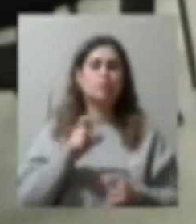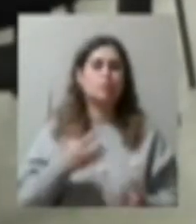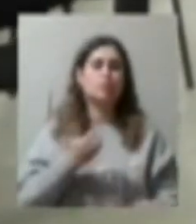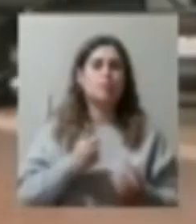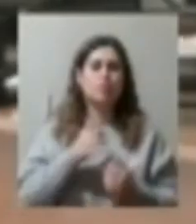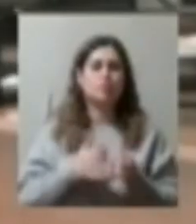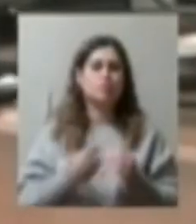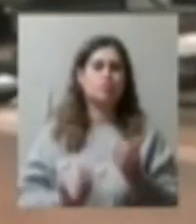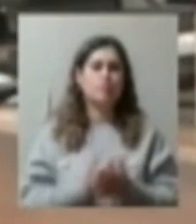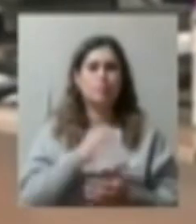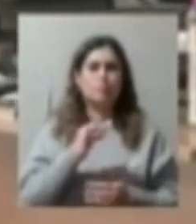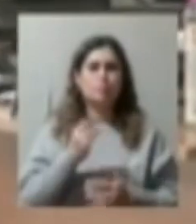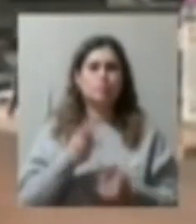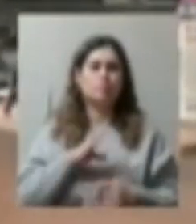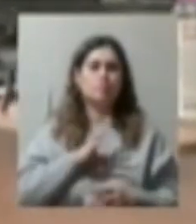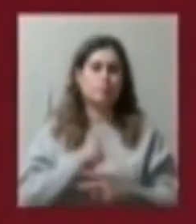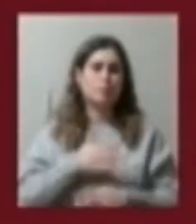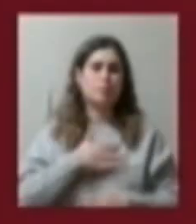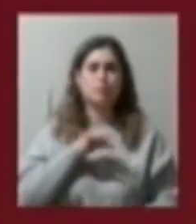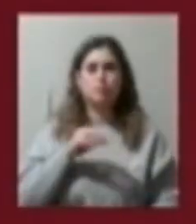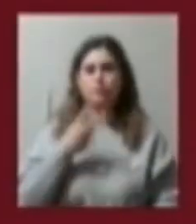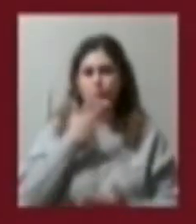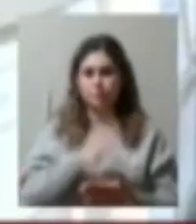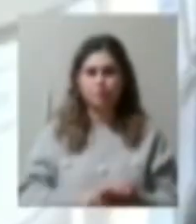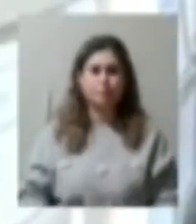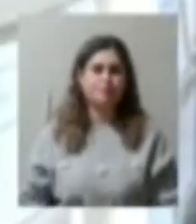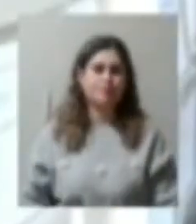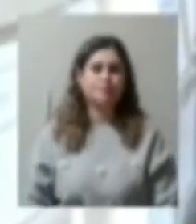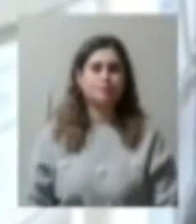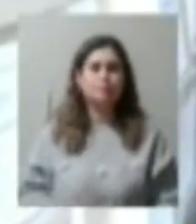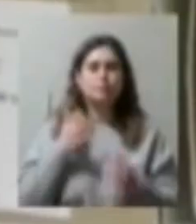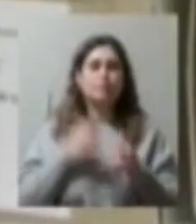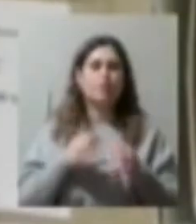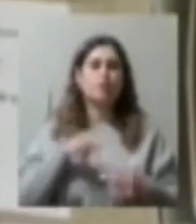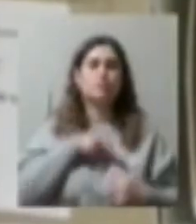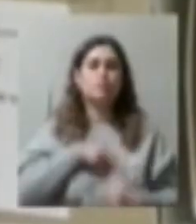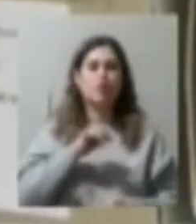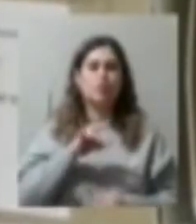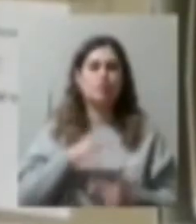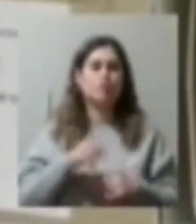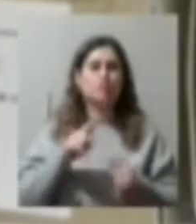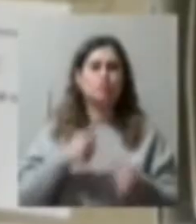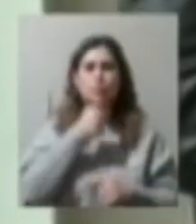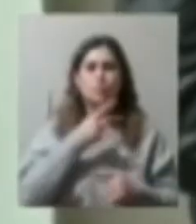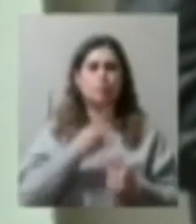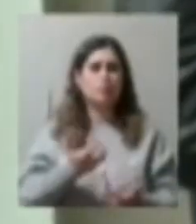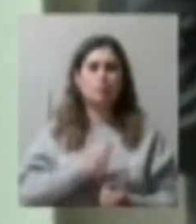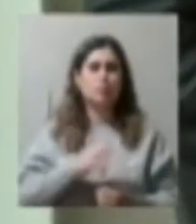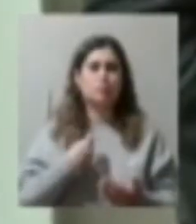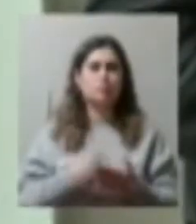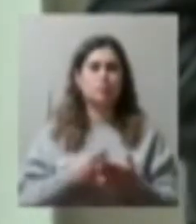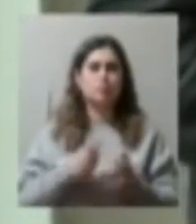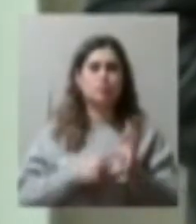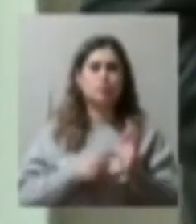новому приміщенні. Побували там і кореспонденти Суспільного. Херсонський трудовий архів наступного року недоотримає з бюджету 600